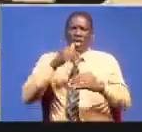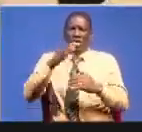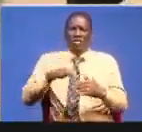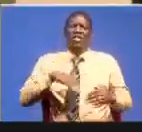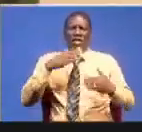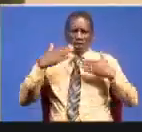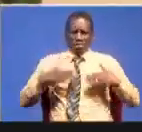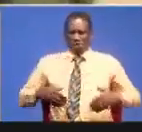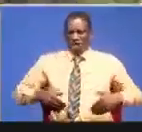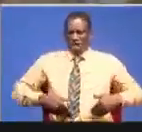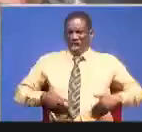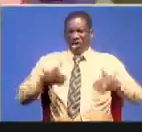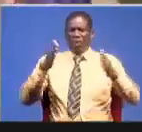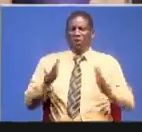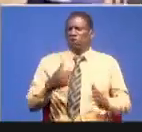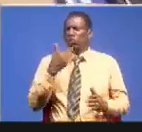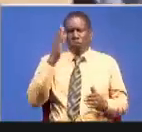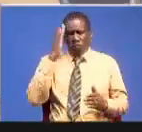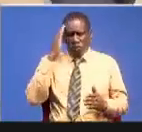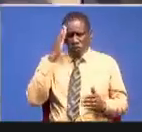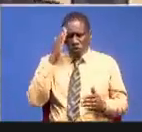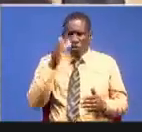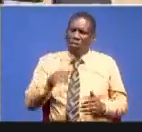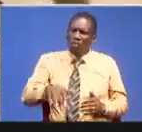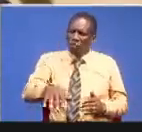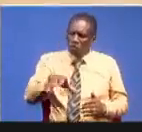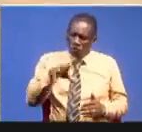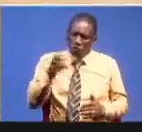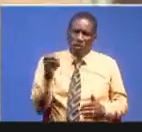wa kijana tunayemjua kupatikana